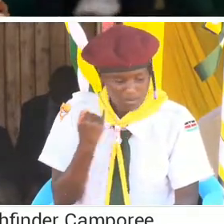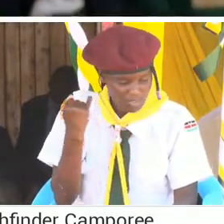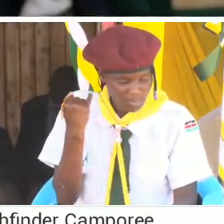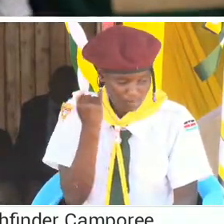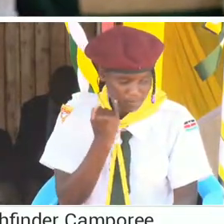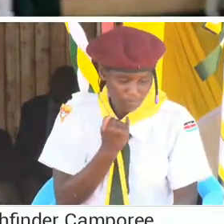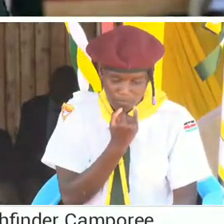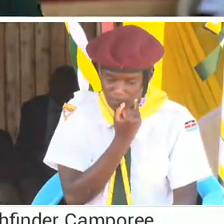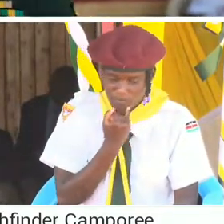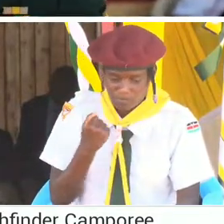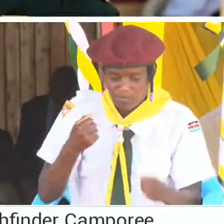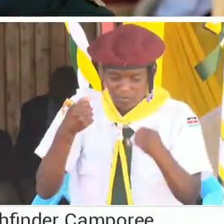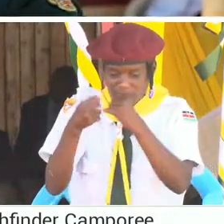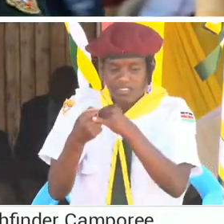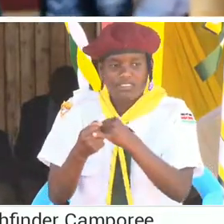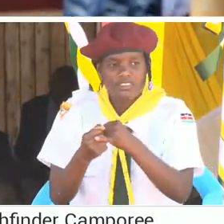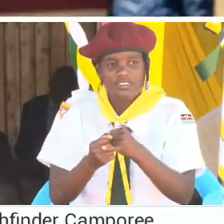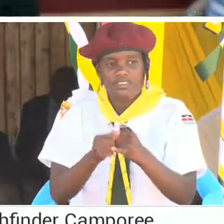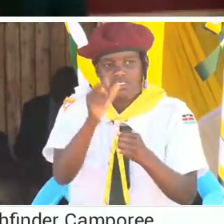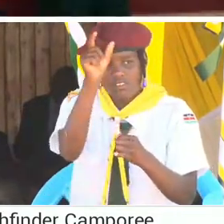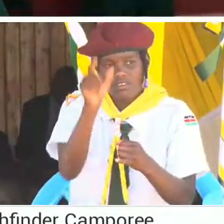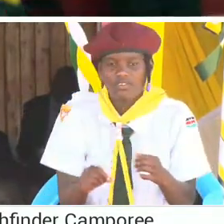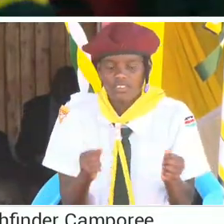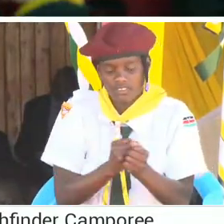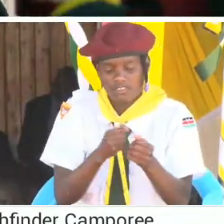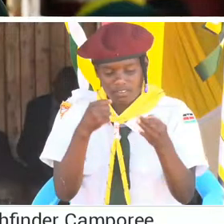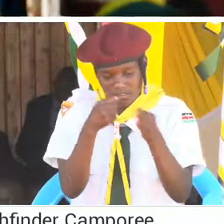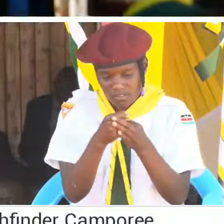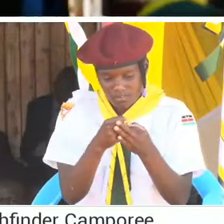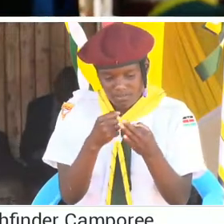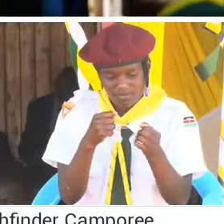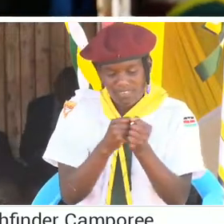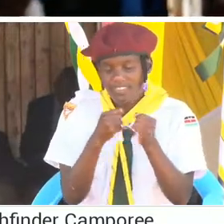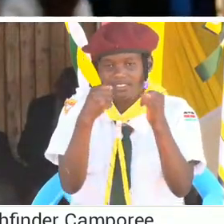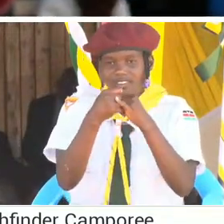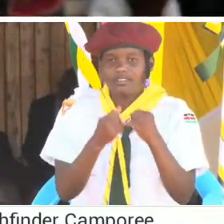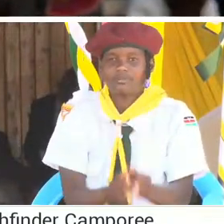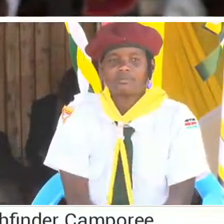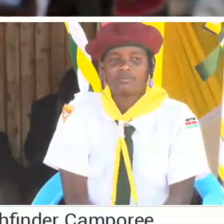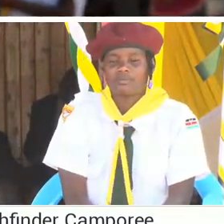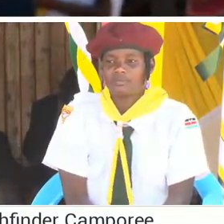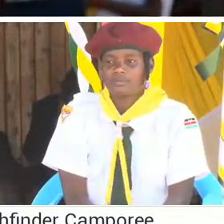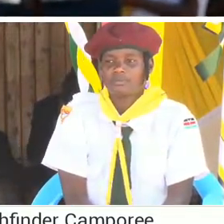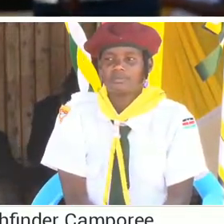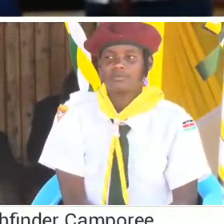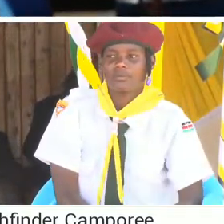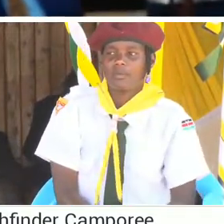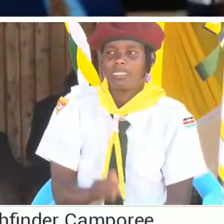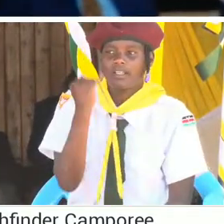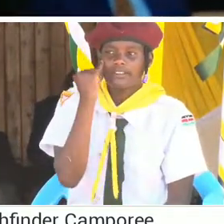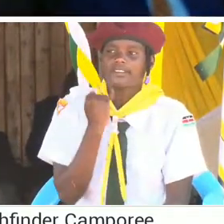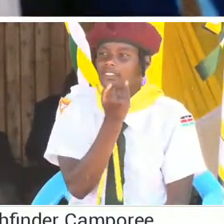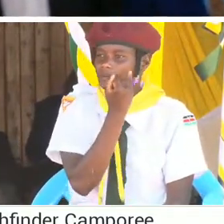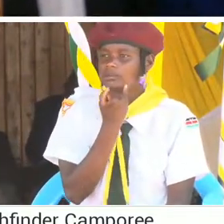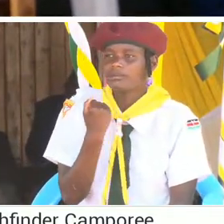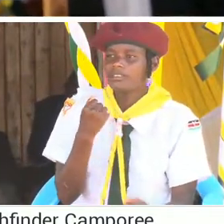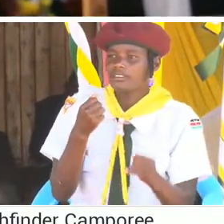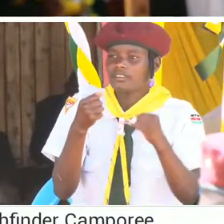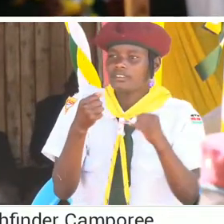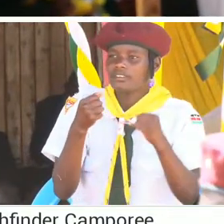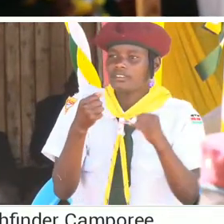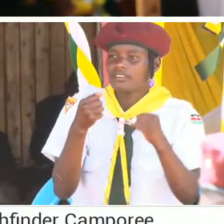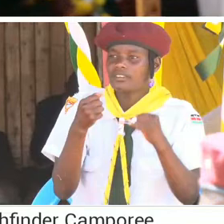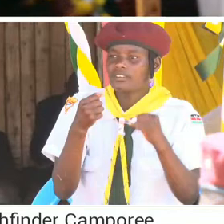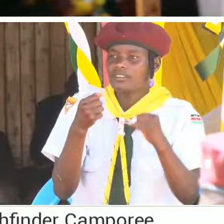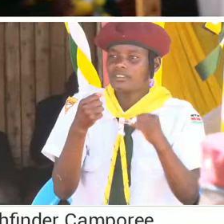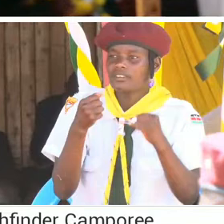Yeremia sura ya 6 fungu la 16, pasta wangu. Samani Yeremia. Jeremiah after